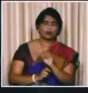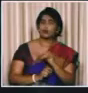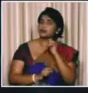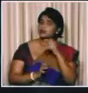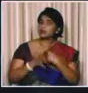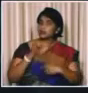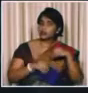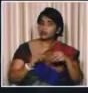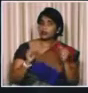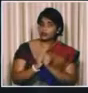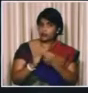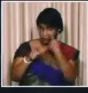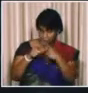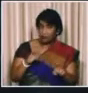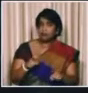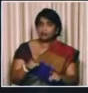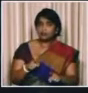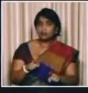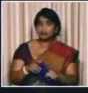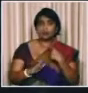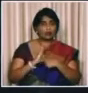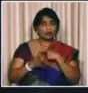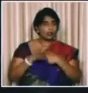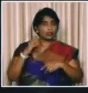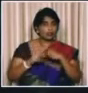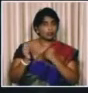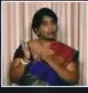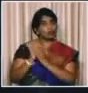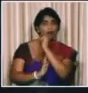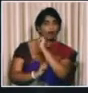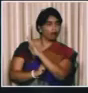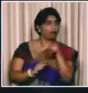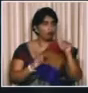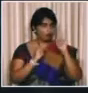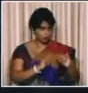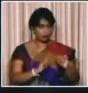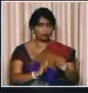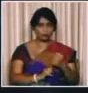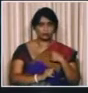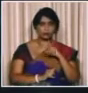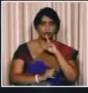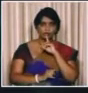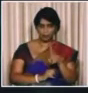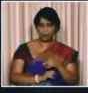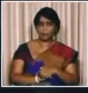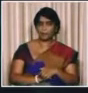යම් දේශපාලන ව්‍යාපාර වලට විතරද මේ රටේ දේශපාලන ක්‍රීමේ අයිතිය තිබෙන්නේ මම ඔබට කියන්නම්